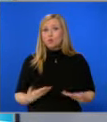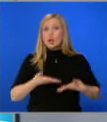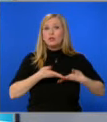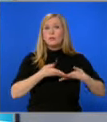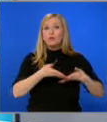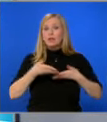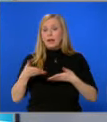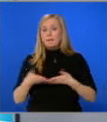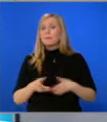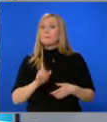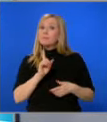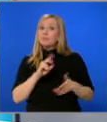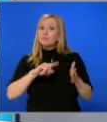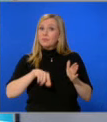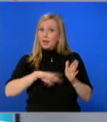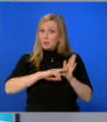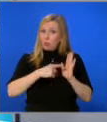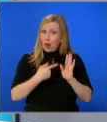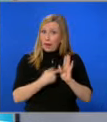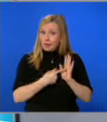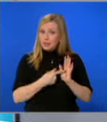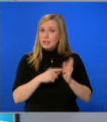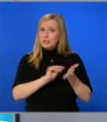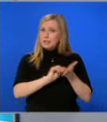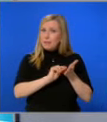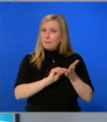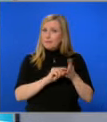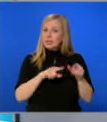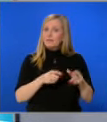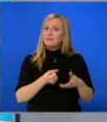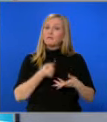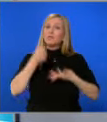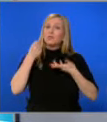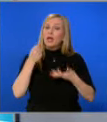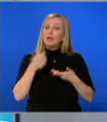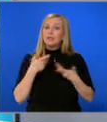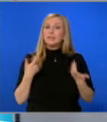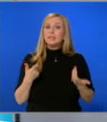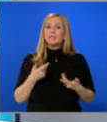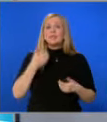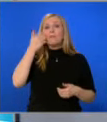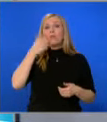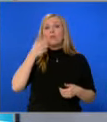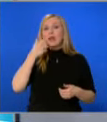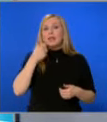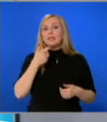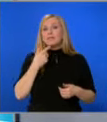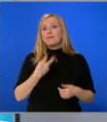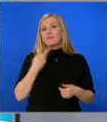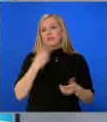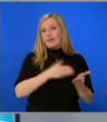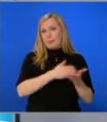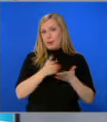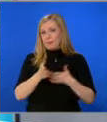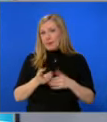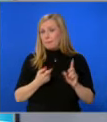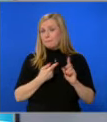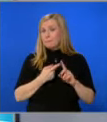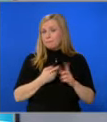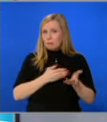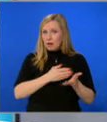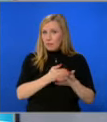тези проекти са тези проекти, записани така в бюджета, са полезни най-малко в две направления.